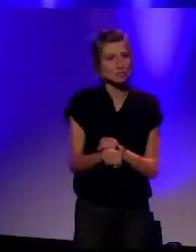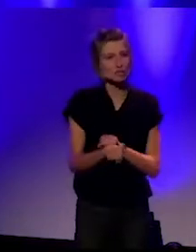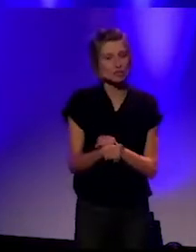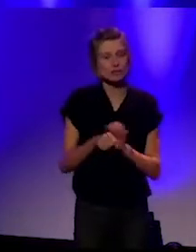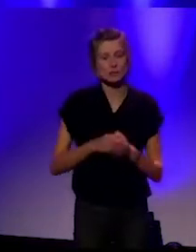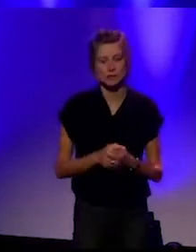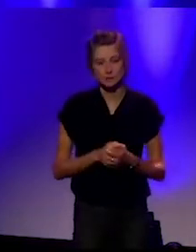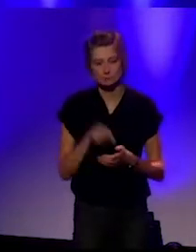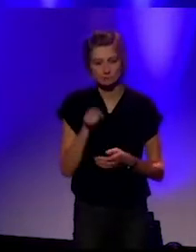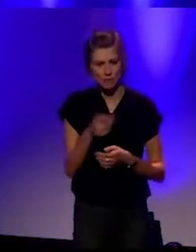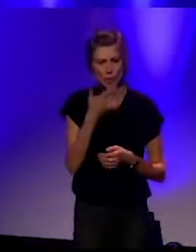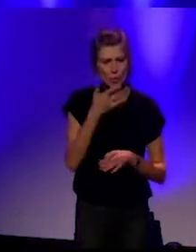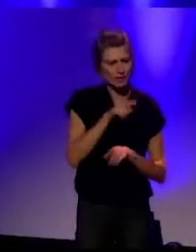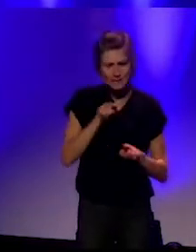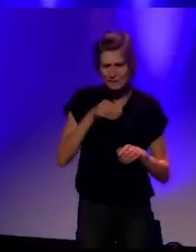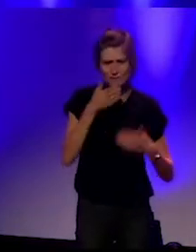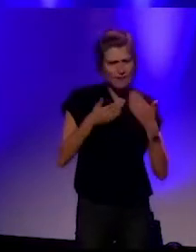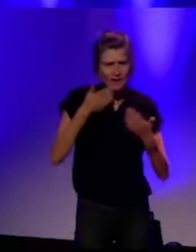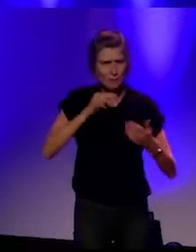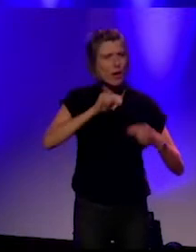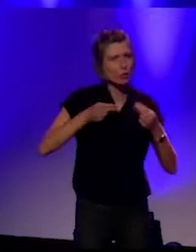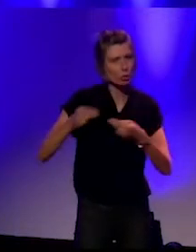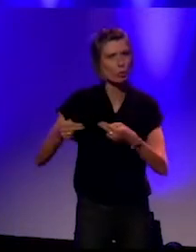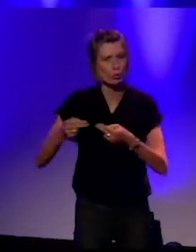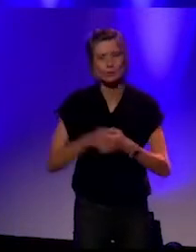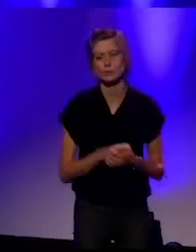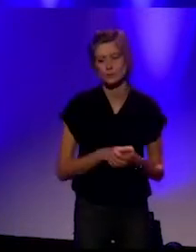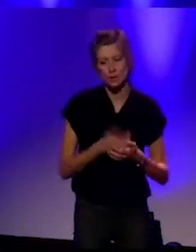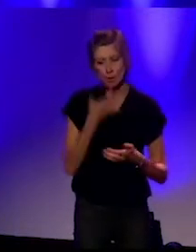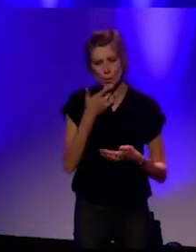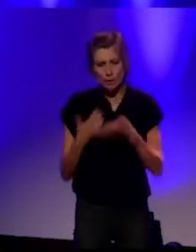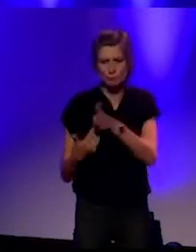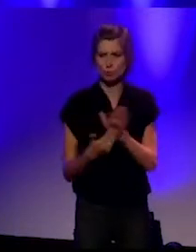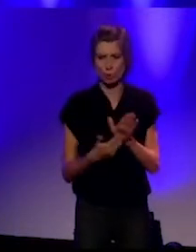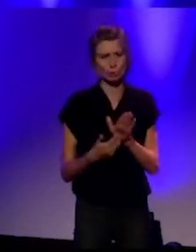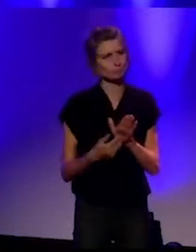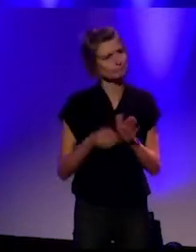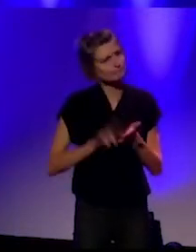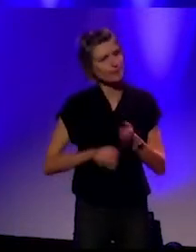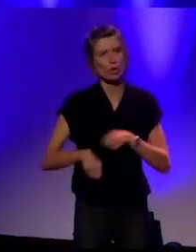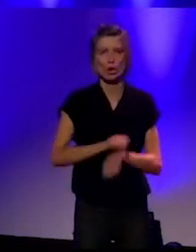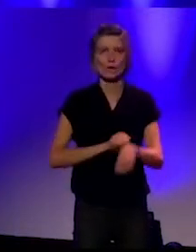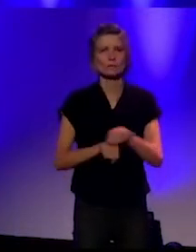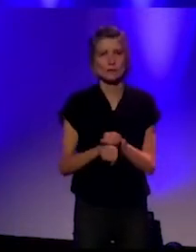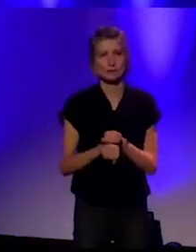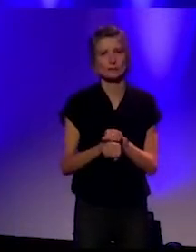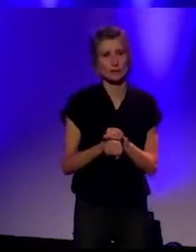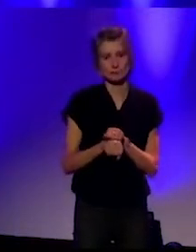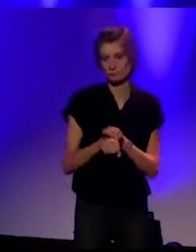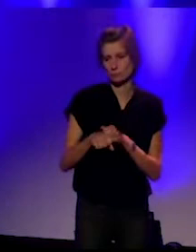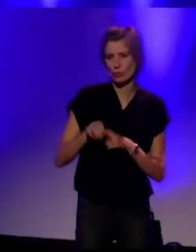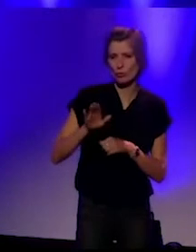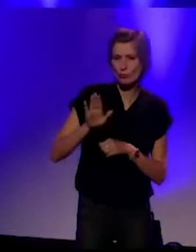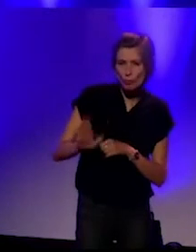te beantwoorden en meer van onze werking in te zetten om engagement te tonen voor, samen met en